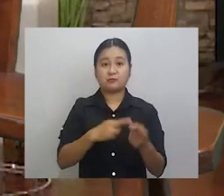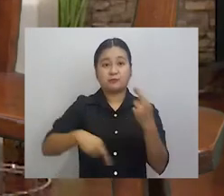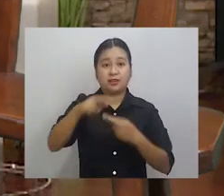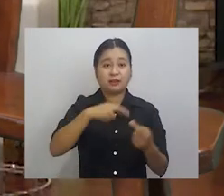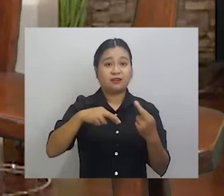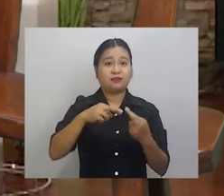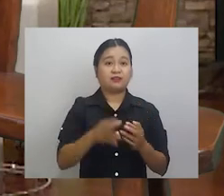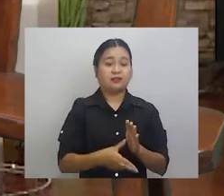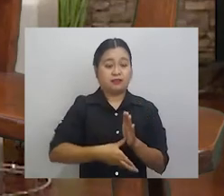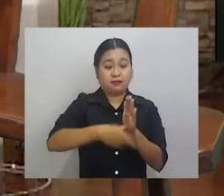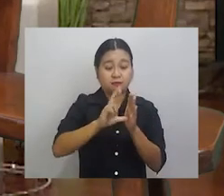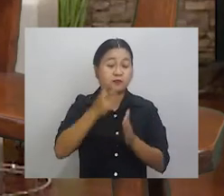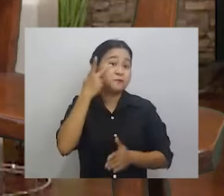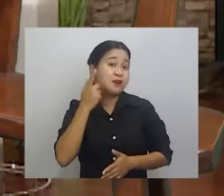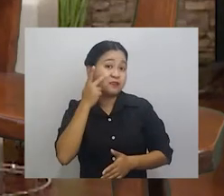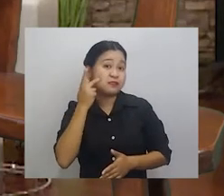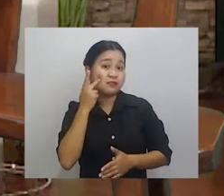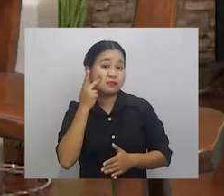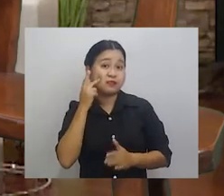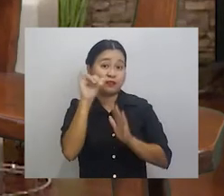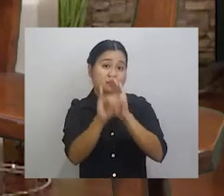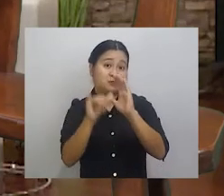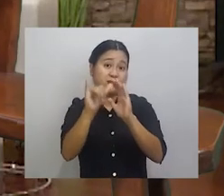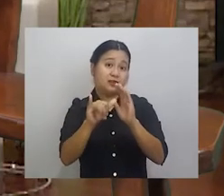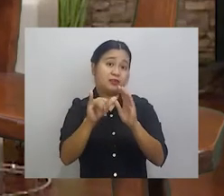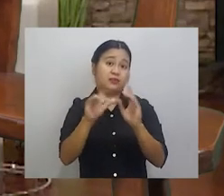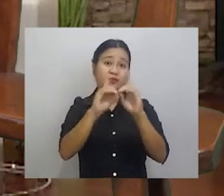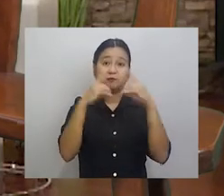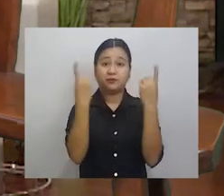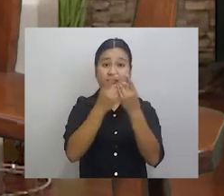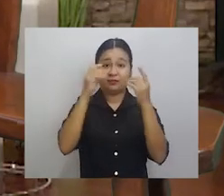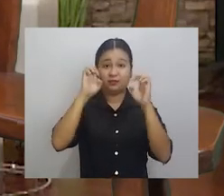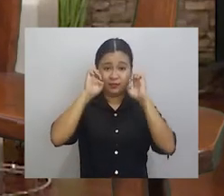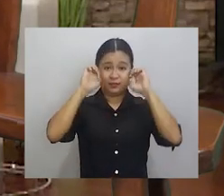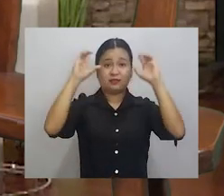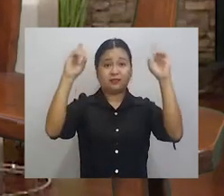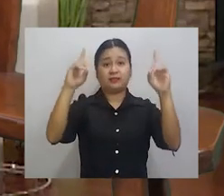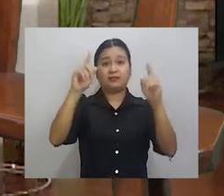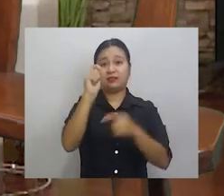ito sa official YouTube channel ng DepEdTV.